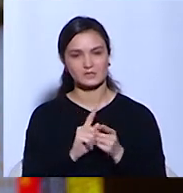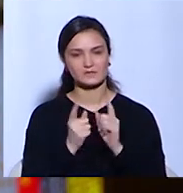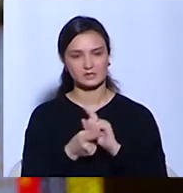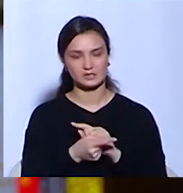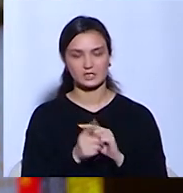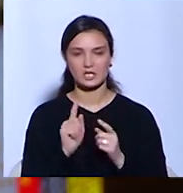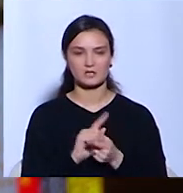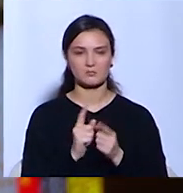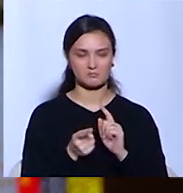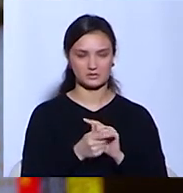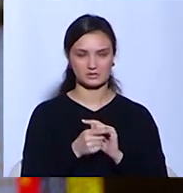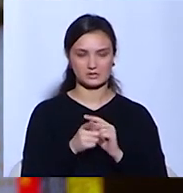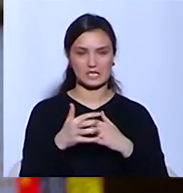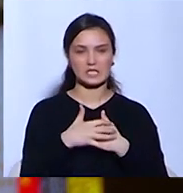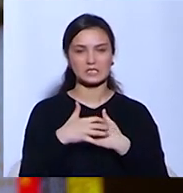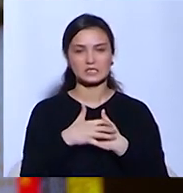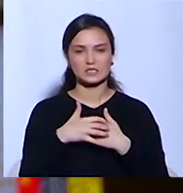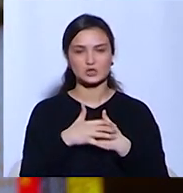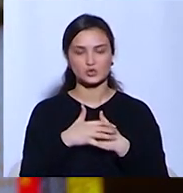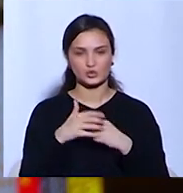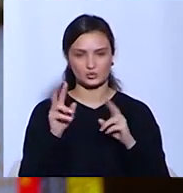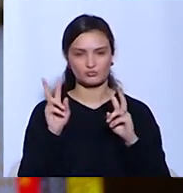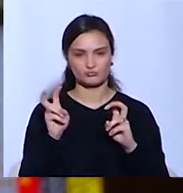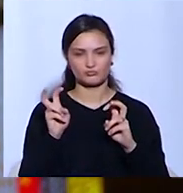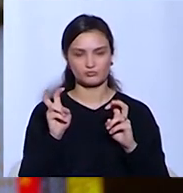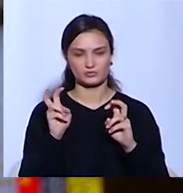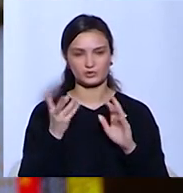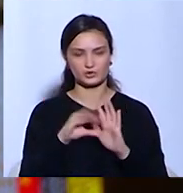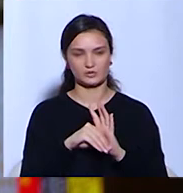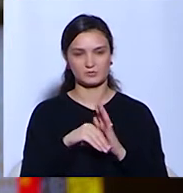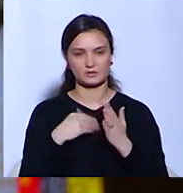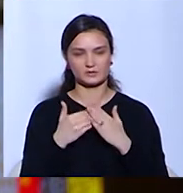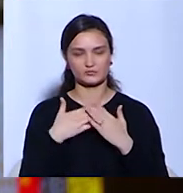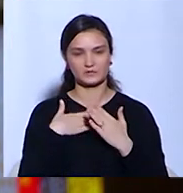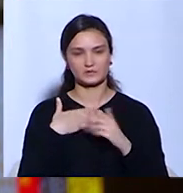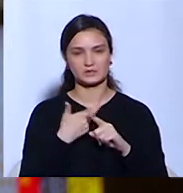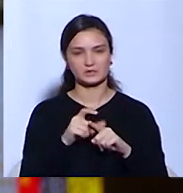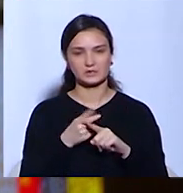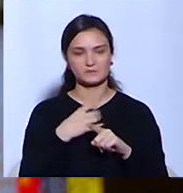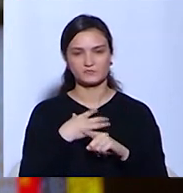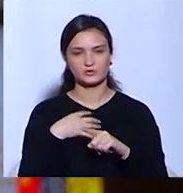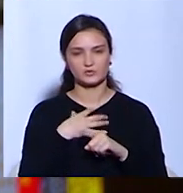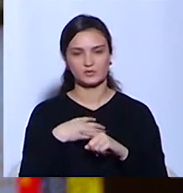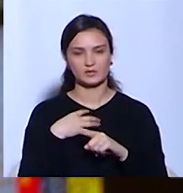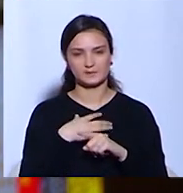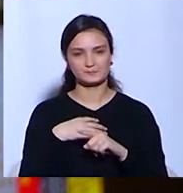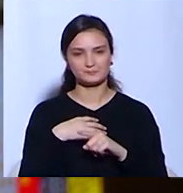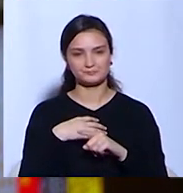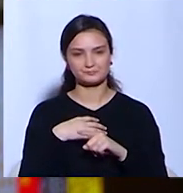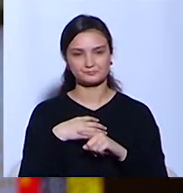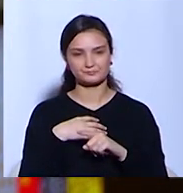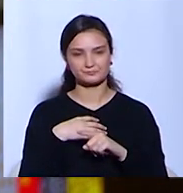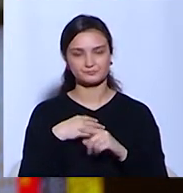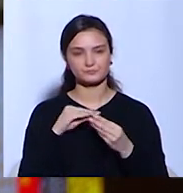ცვლის, არამედ გარკვეულ ალერგიზაციულ თემაშიც შემოდის. ჩვენთვის ძალიან მნიშვნელოვანია